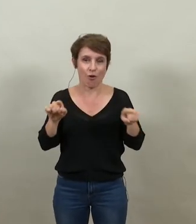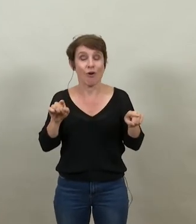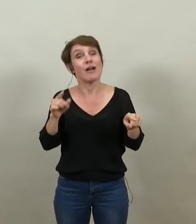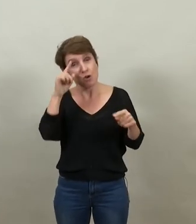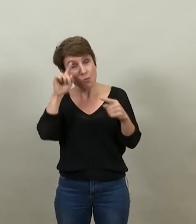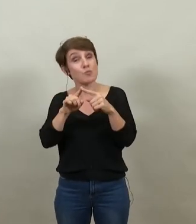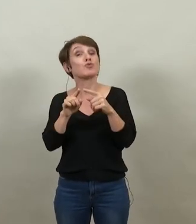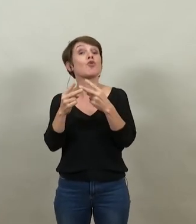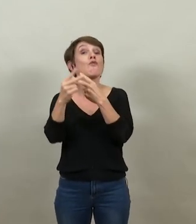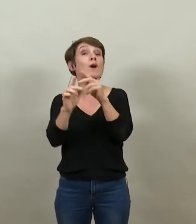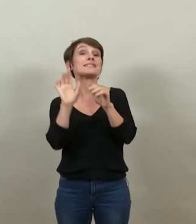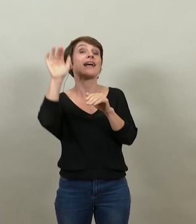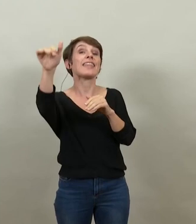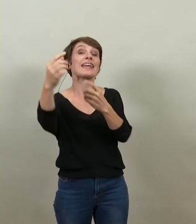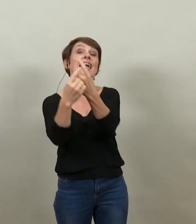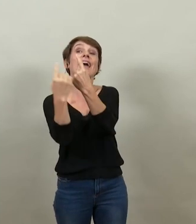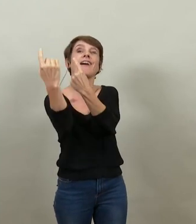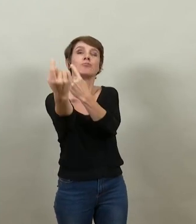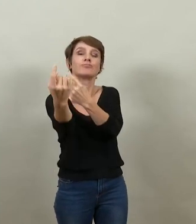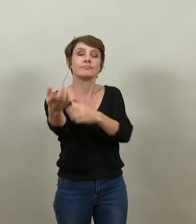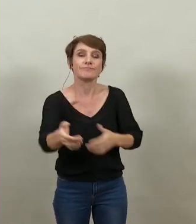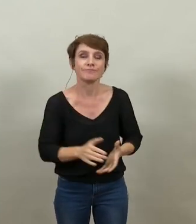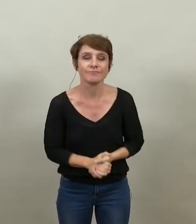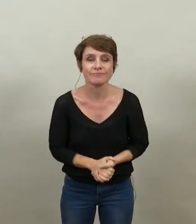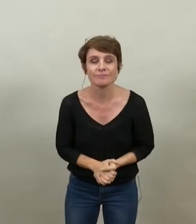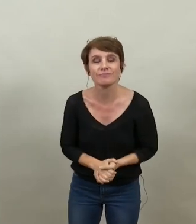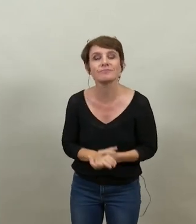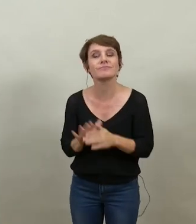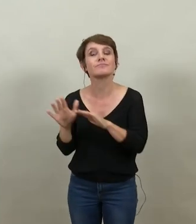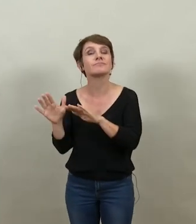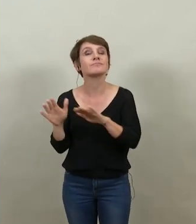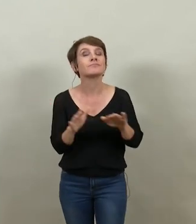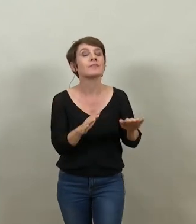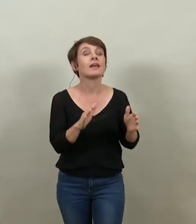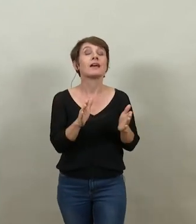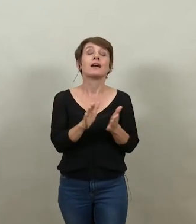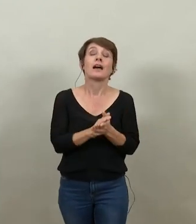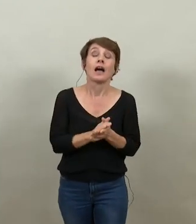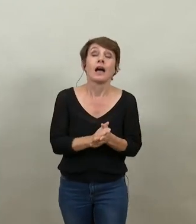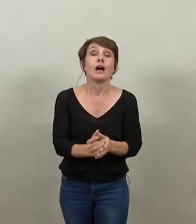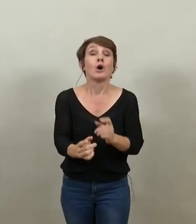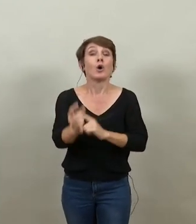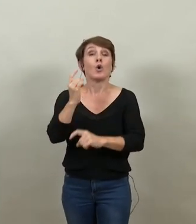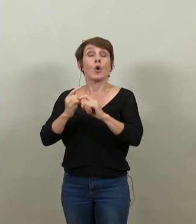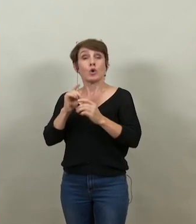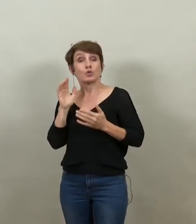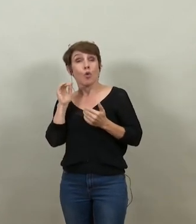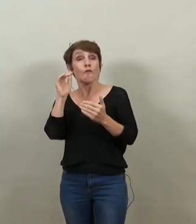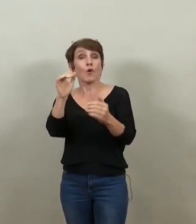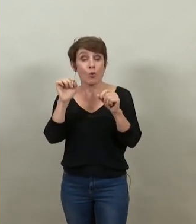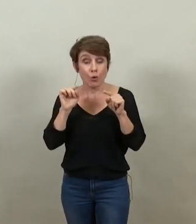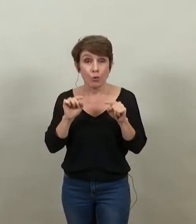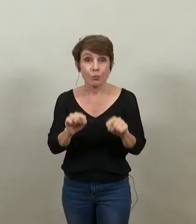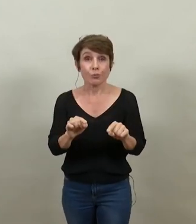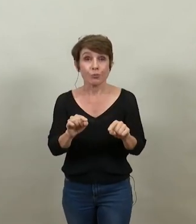derrière nous revenons au vœux du coup avec